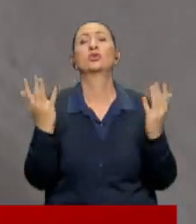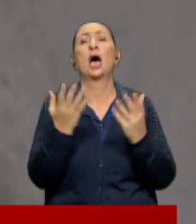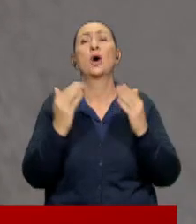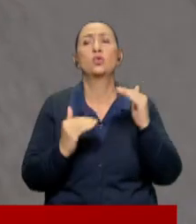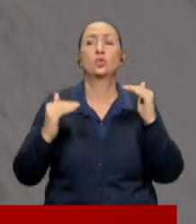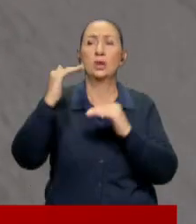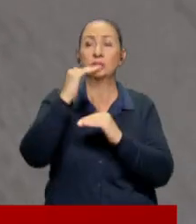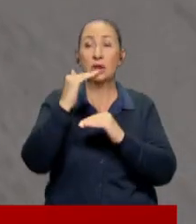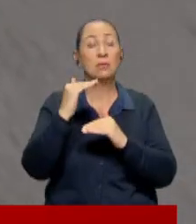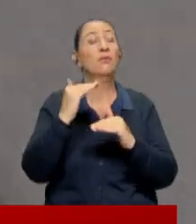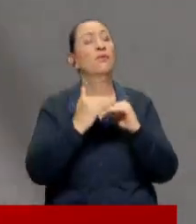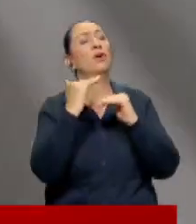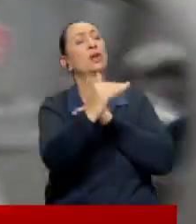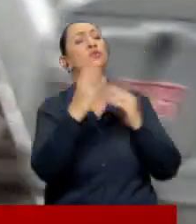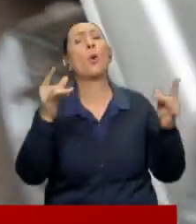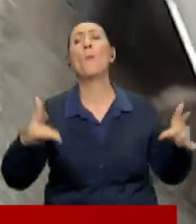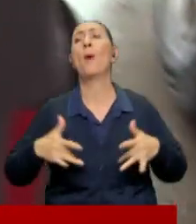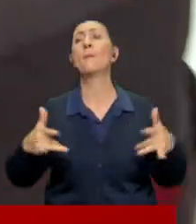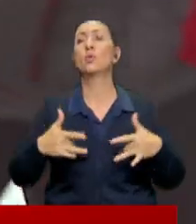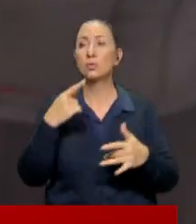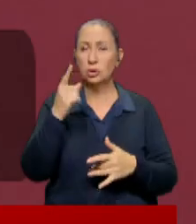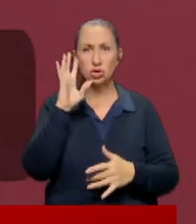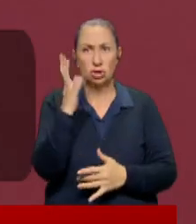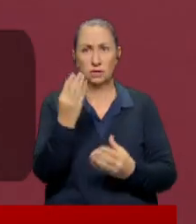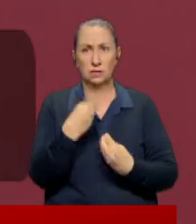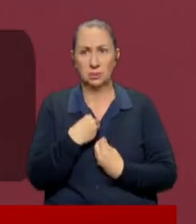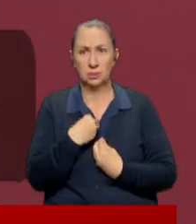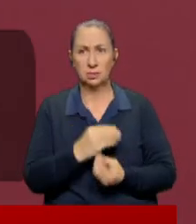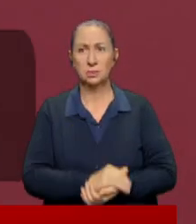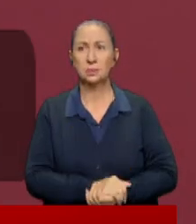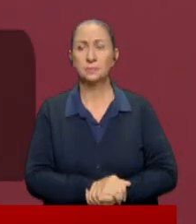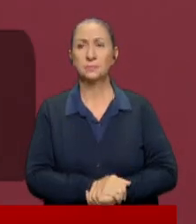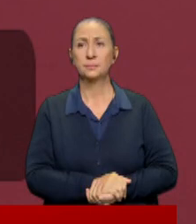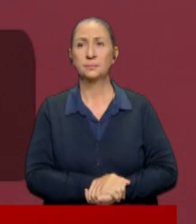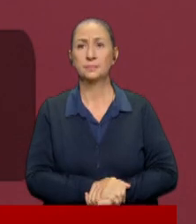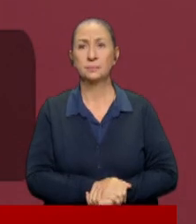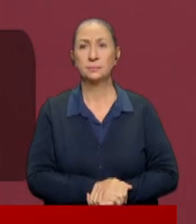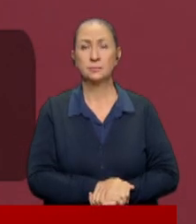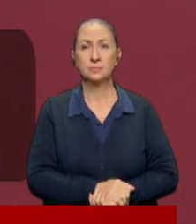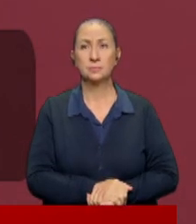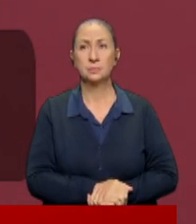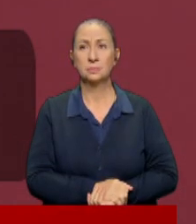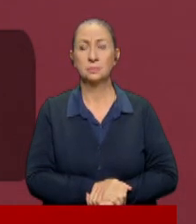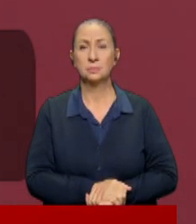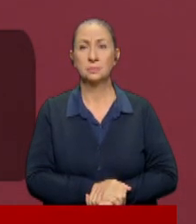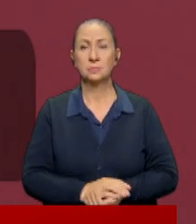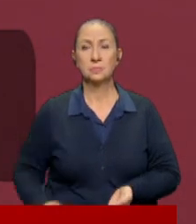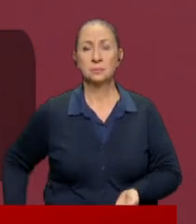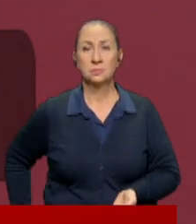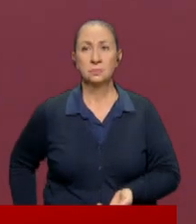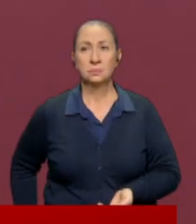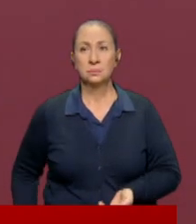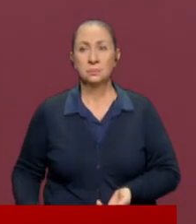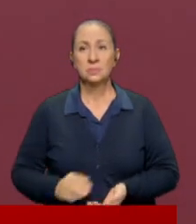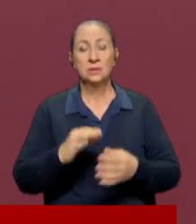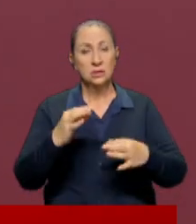da yükselmişken vatandaş çok memnun diyerek şaşırttı. Hem köylerimize gittik, hem esnaflarımızı ziyaret ettik. Şükürler